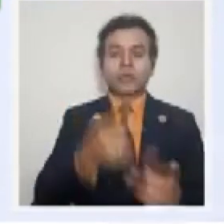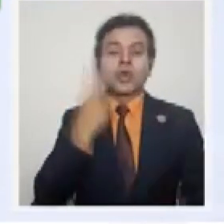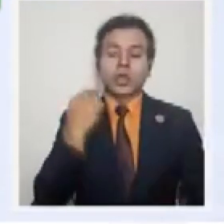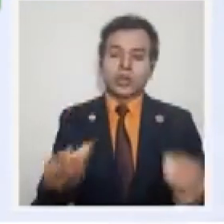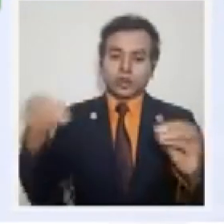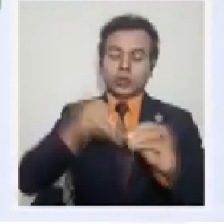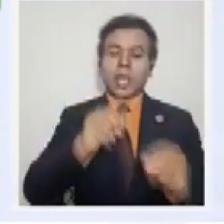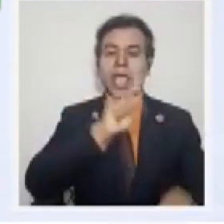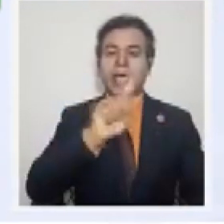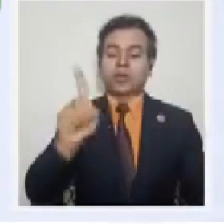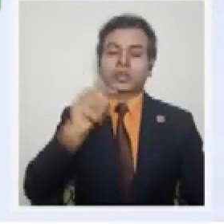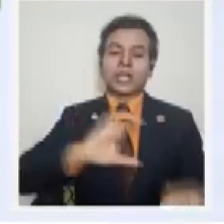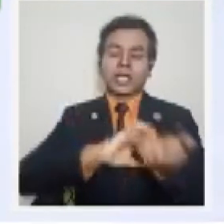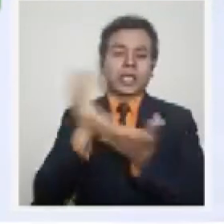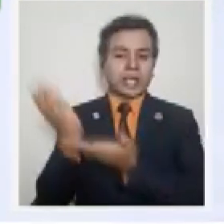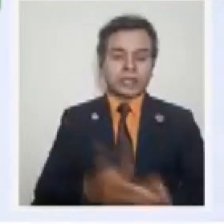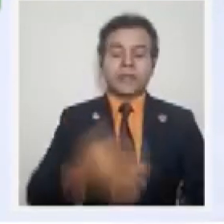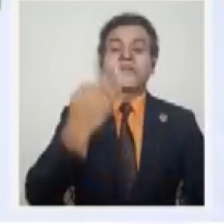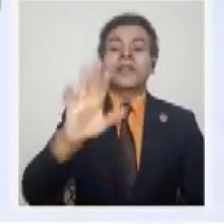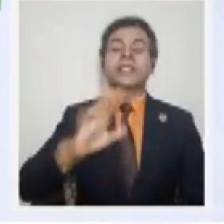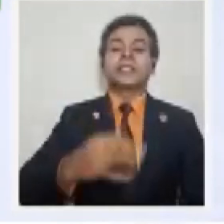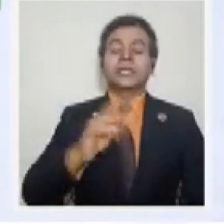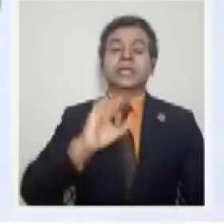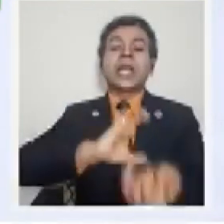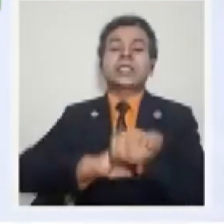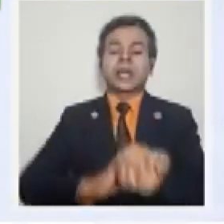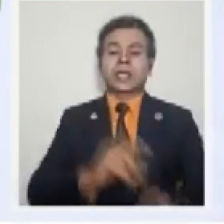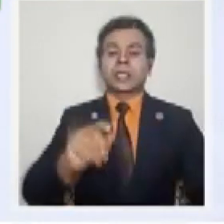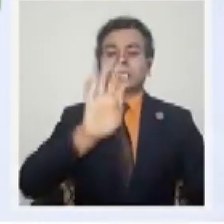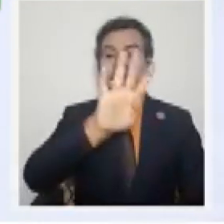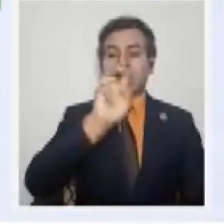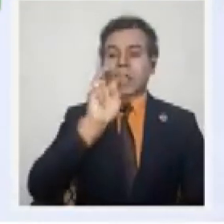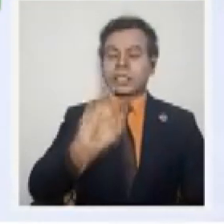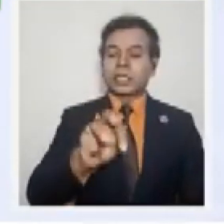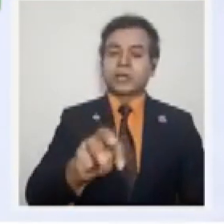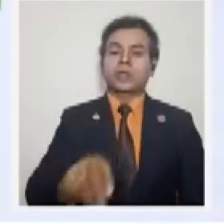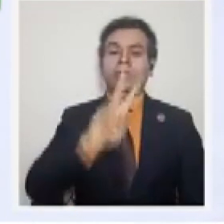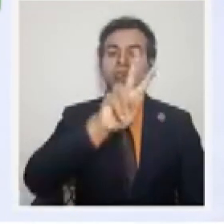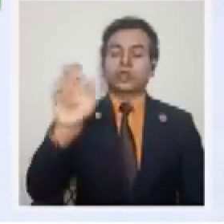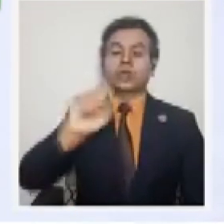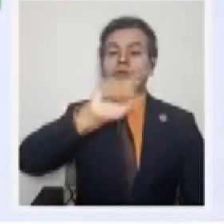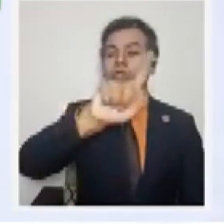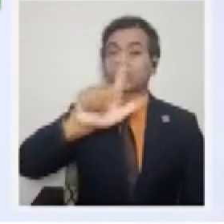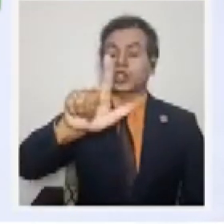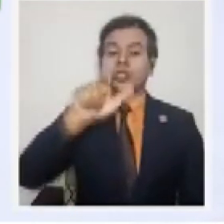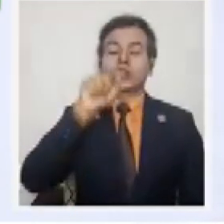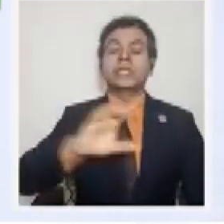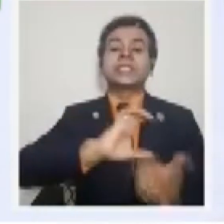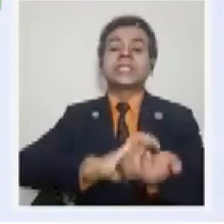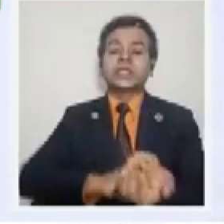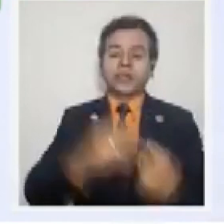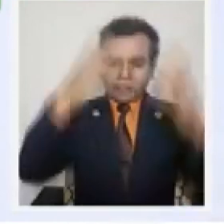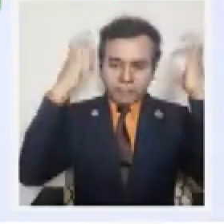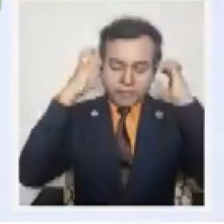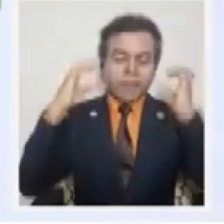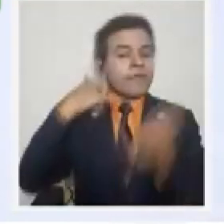প্রশিক্ষণপ্রাপ্ত চিকিৎসক 16,237 জন, গত 24 ঘন্টায় এই সংখ্যা বেড়েছে আরও 11 জন। বর্তমানে স্বেচ্ছাভিত্তিতে সেবা